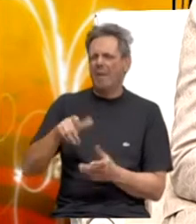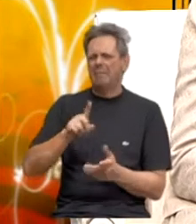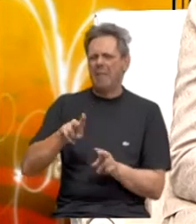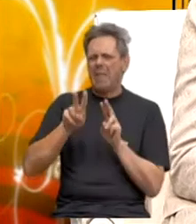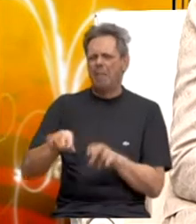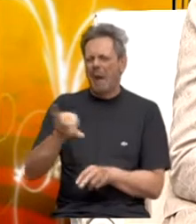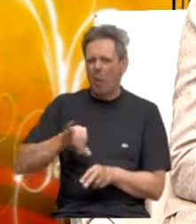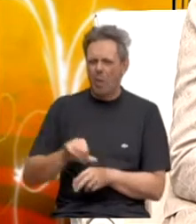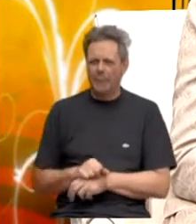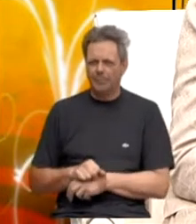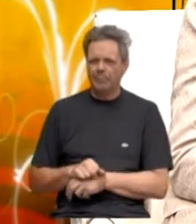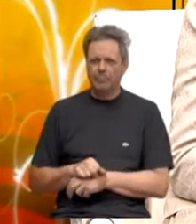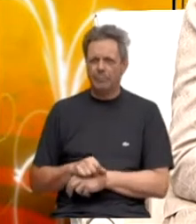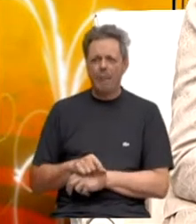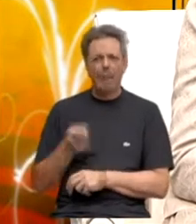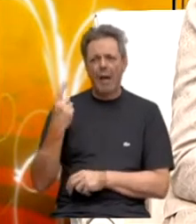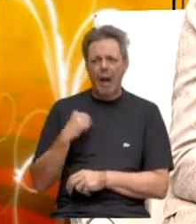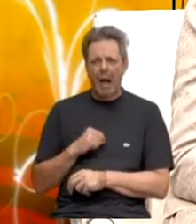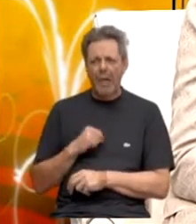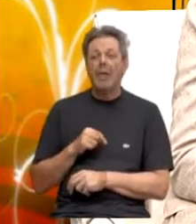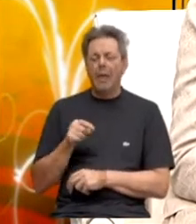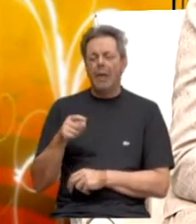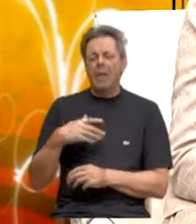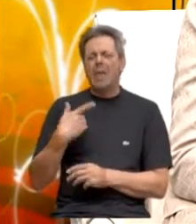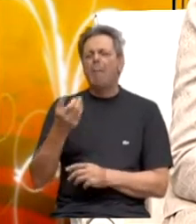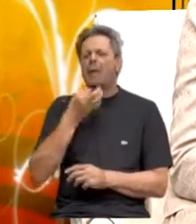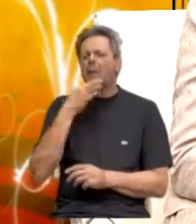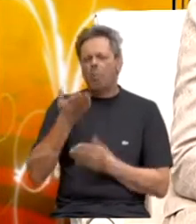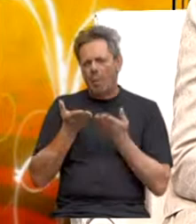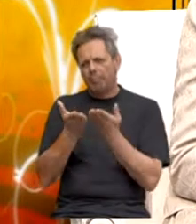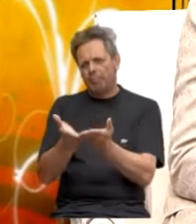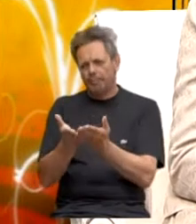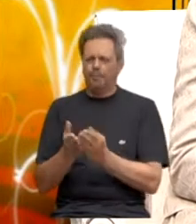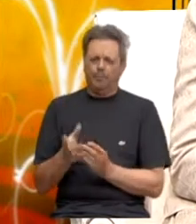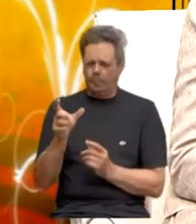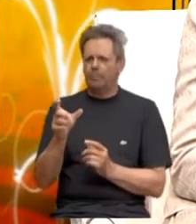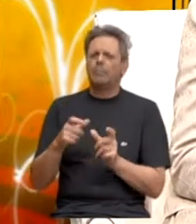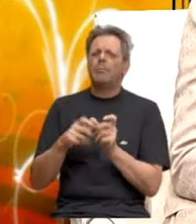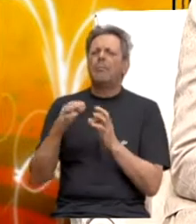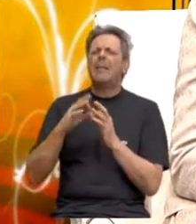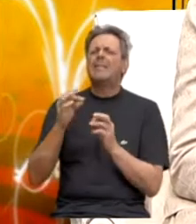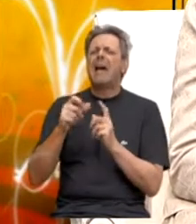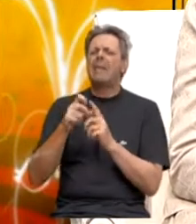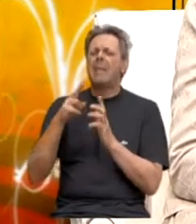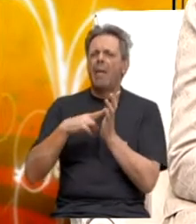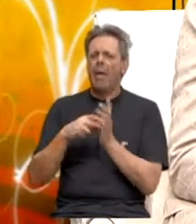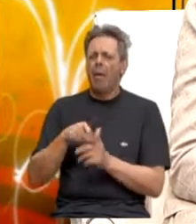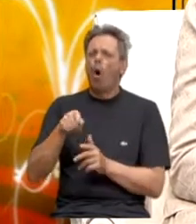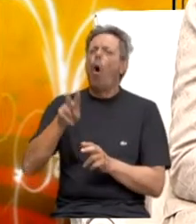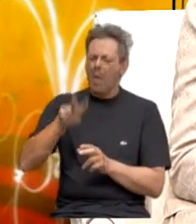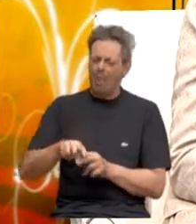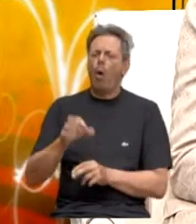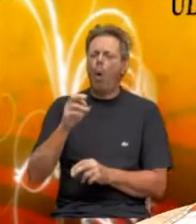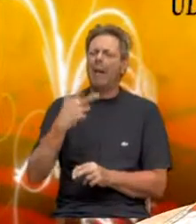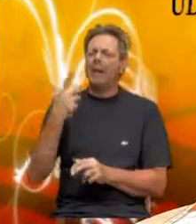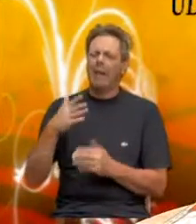to se ne može napraviti sa sardinicama jer bi se zniječila. Dakle, ja bih preporučila i na prvo mjesto stavila sardinice. One u sebi imaju te omega-3 masne